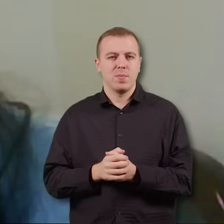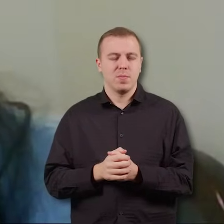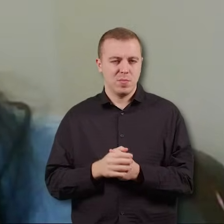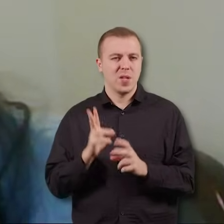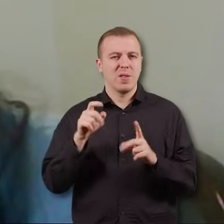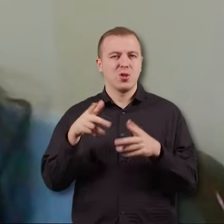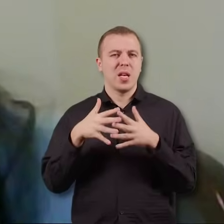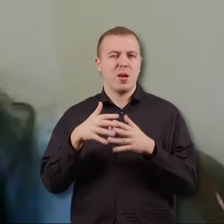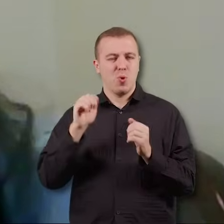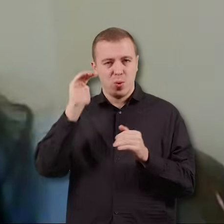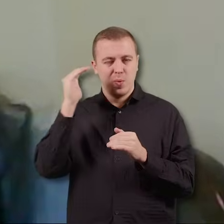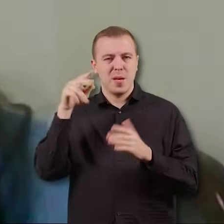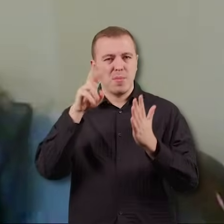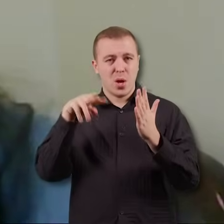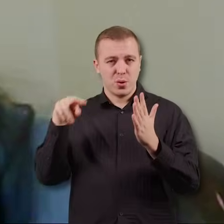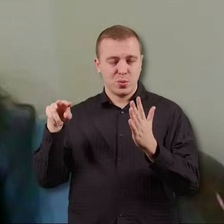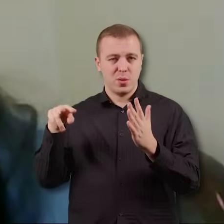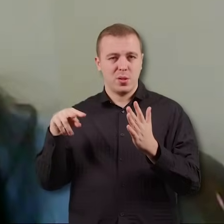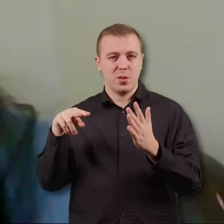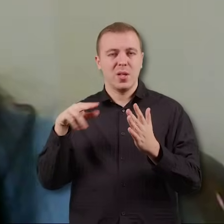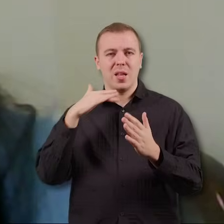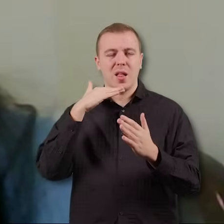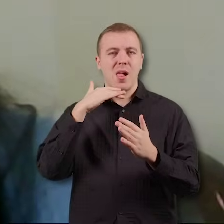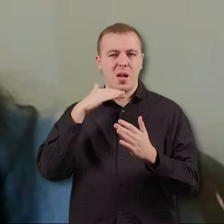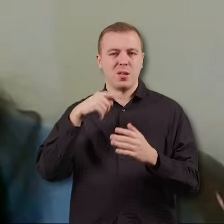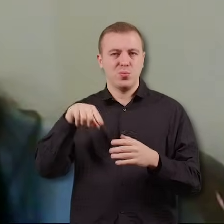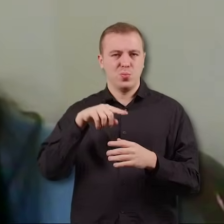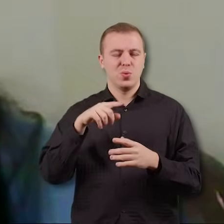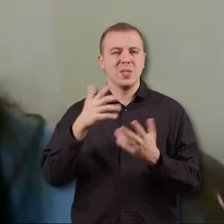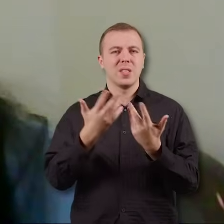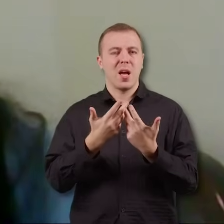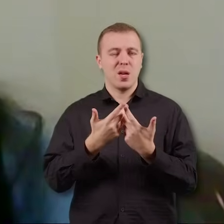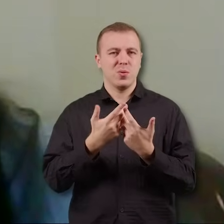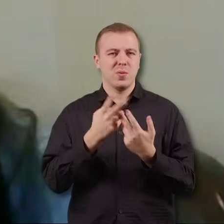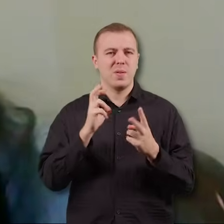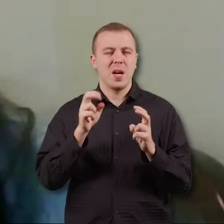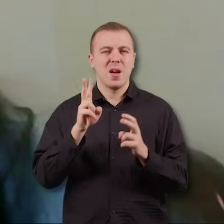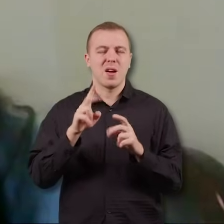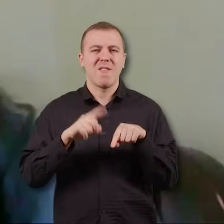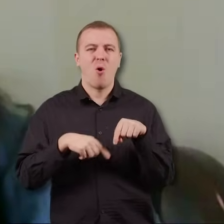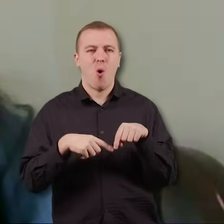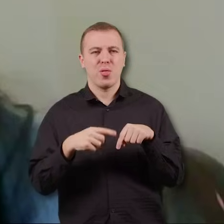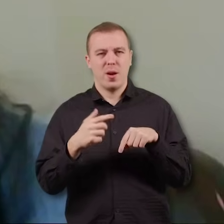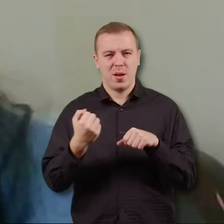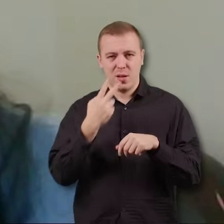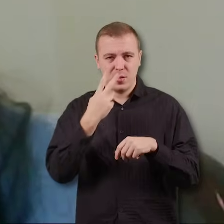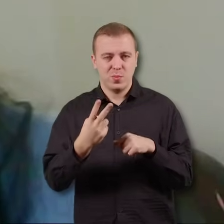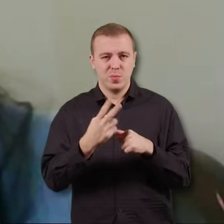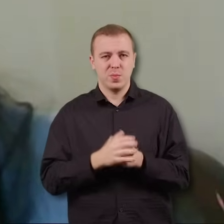dėlioti šitus reikalus, peržiūrėjus klasių skaičių, tas vadinamas kvotas. Nu,